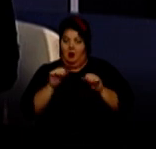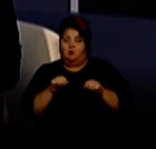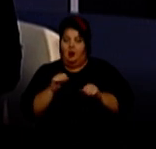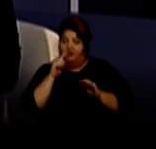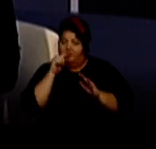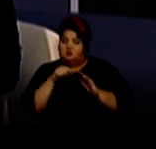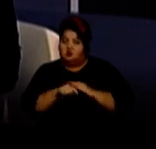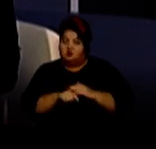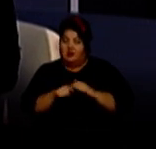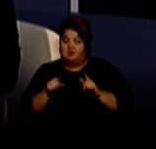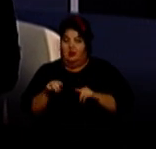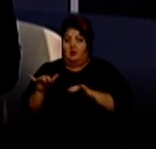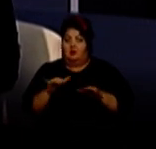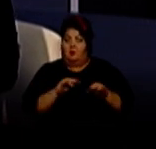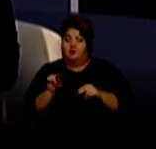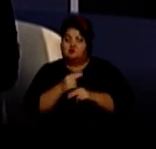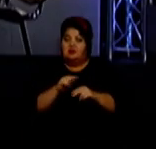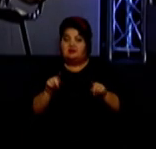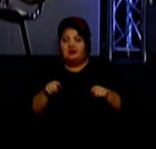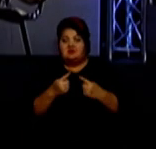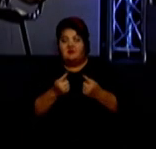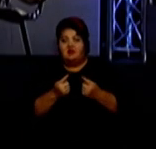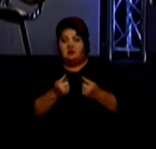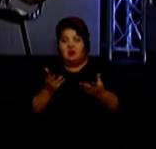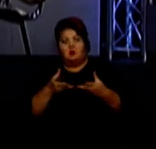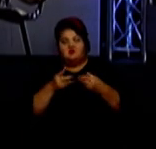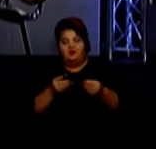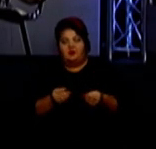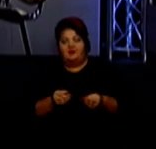втручатися на процес реставрації, якось впливати?